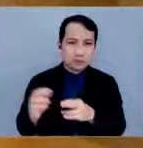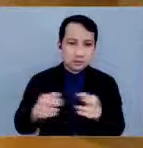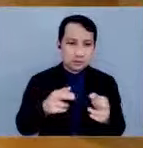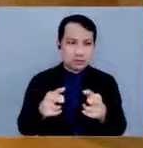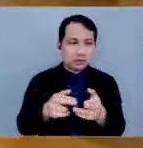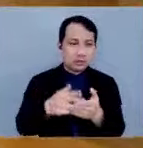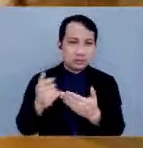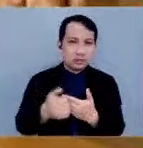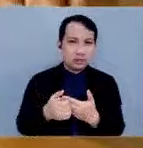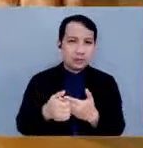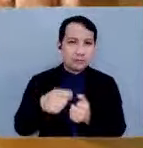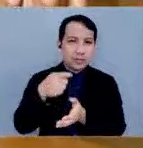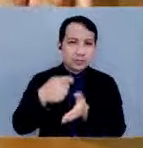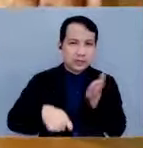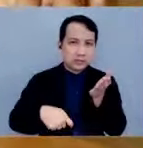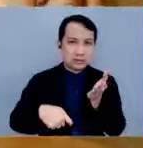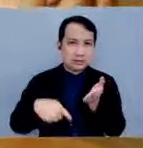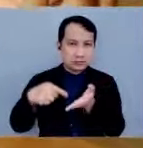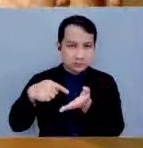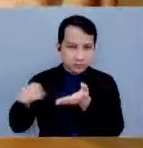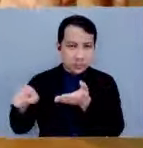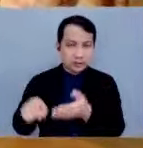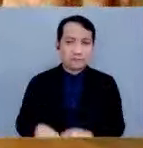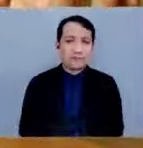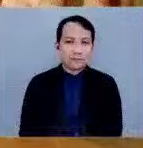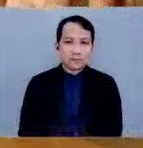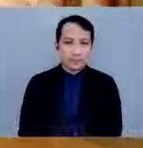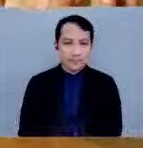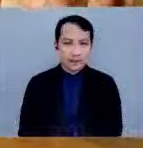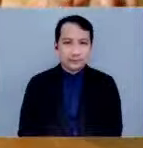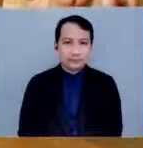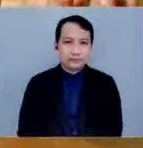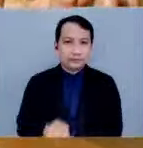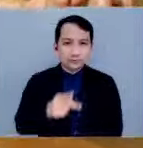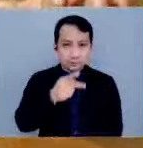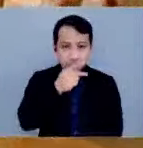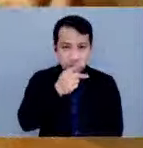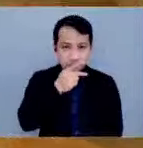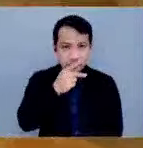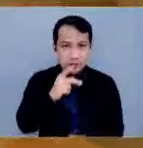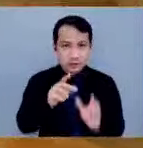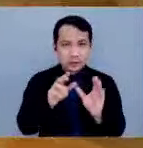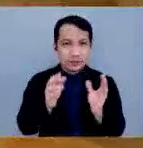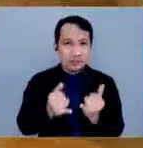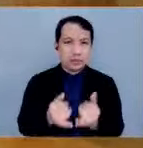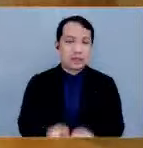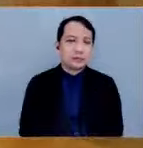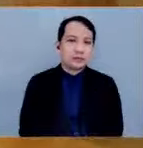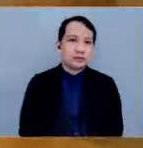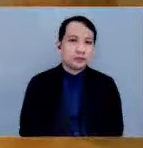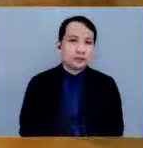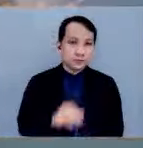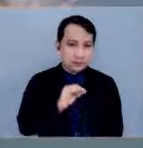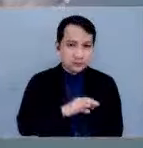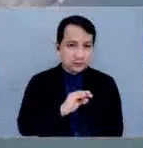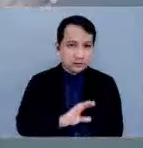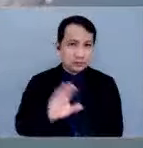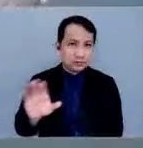buwis na ibabayad ang private companies dyan na makikinabang ang lalawigan ng